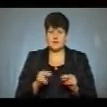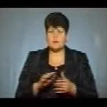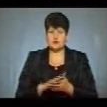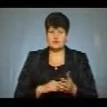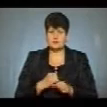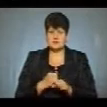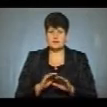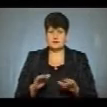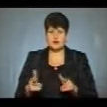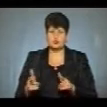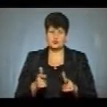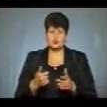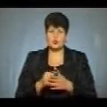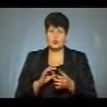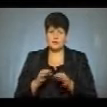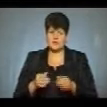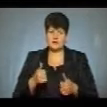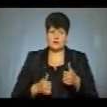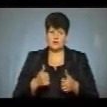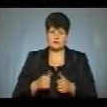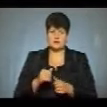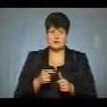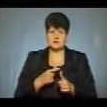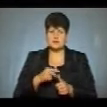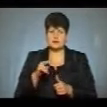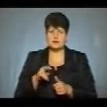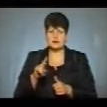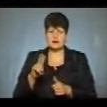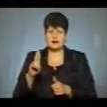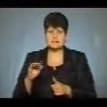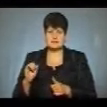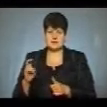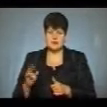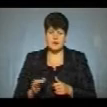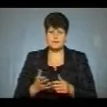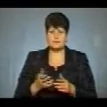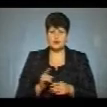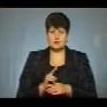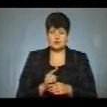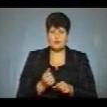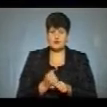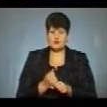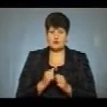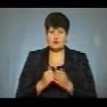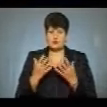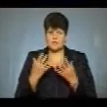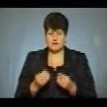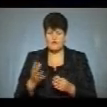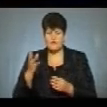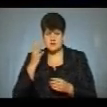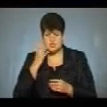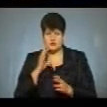Вона готує їх до олімпіади та конкурсу імені Петра Яцика. Ніна Михайлишин каже, понаднормово працює щодня, тому вважає, що